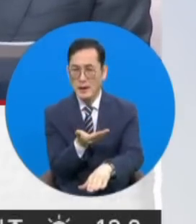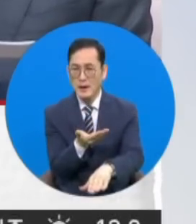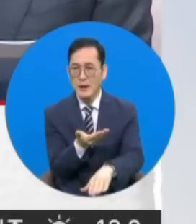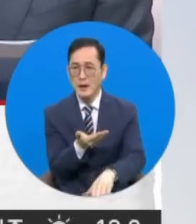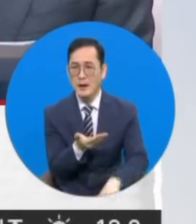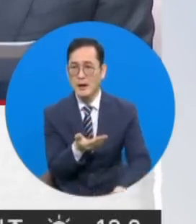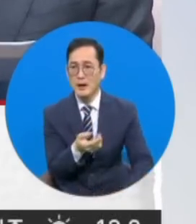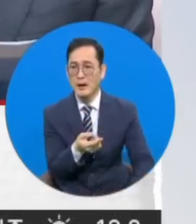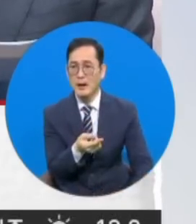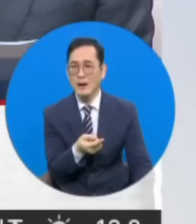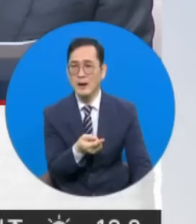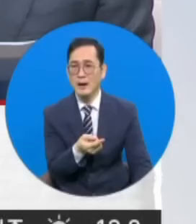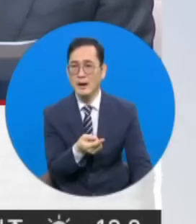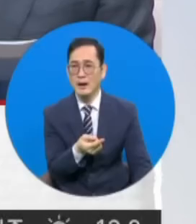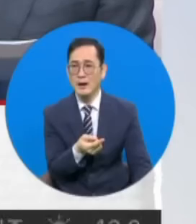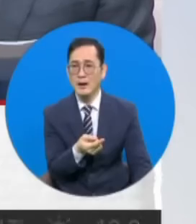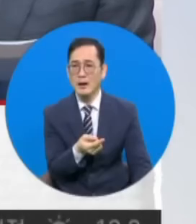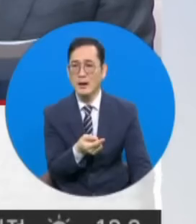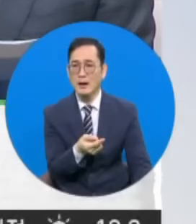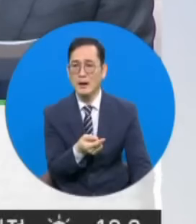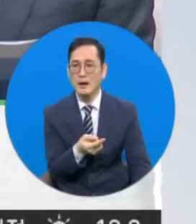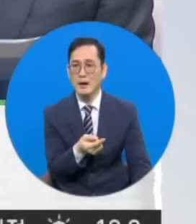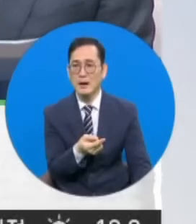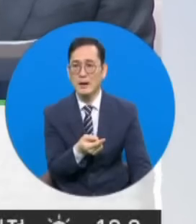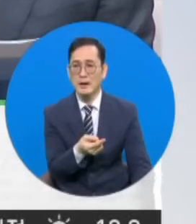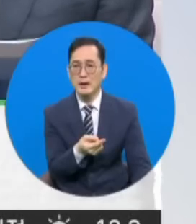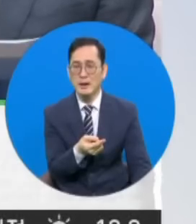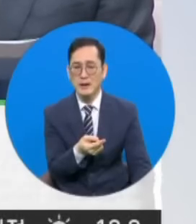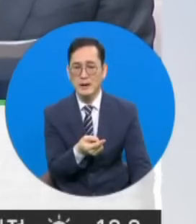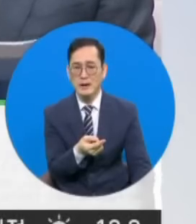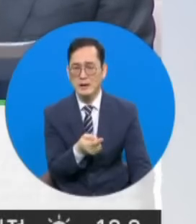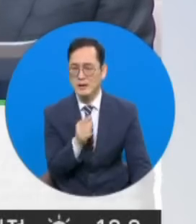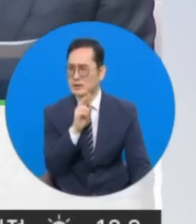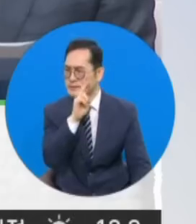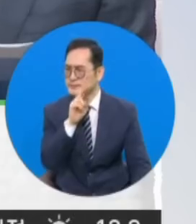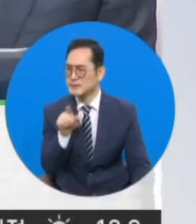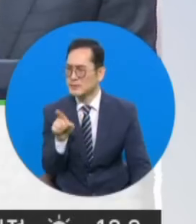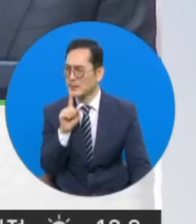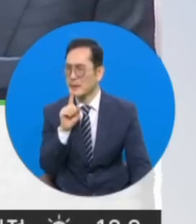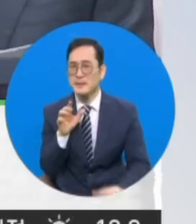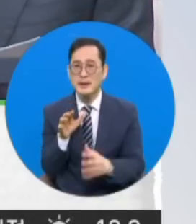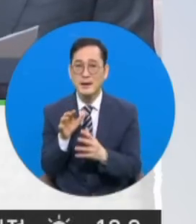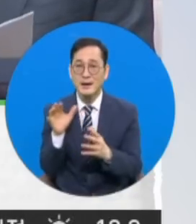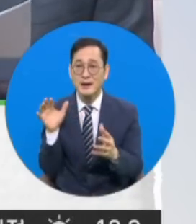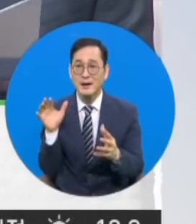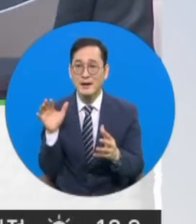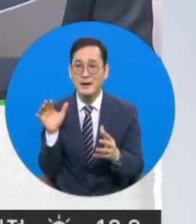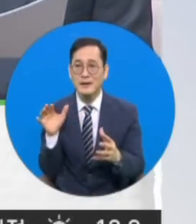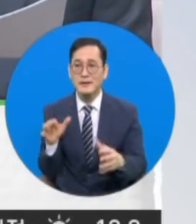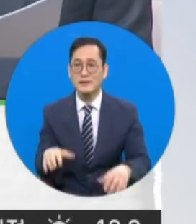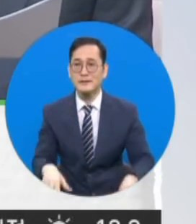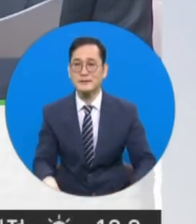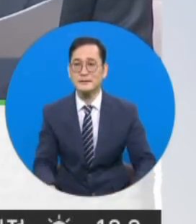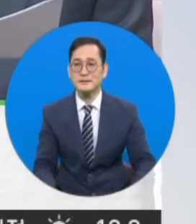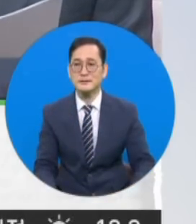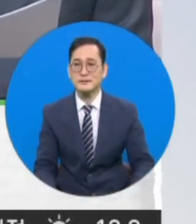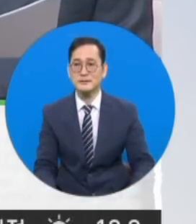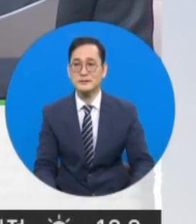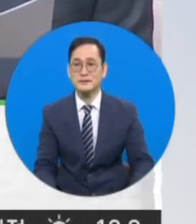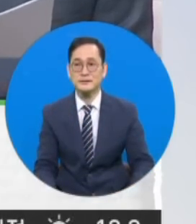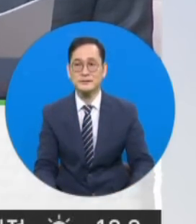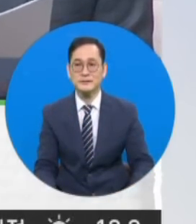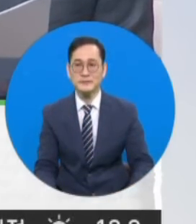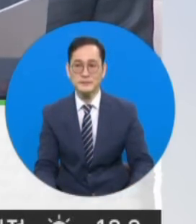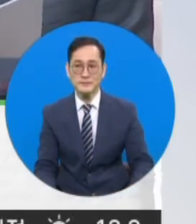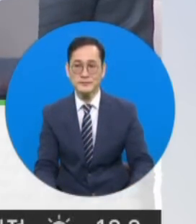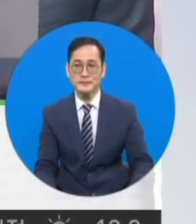하려고 했던 그런 불법적인 부분들이 있지 않냐 이런 부분들을 가지고서 저희들이 좀 들여다 봤는데